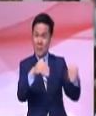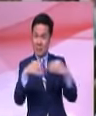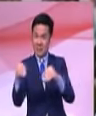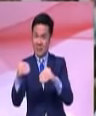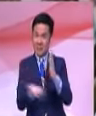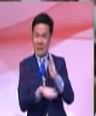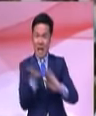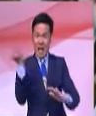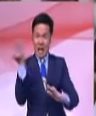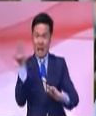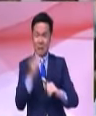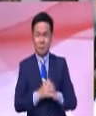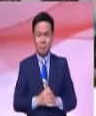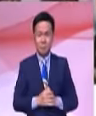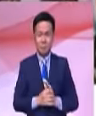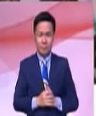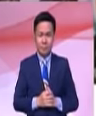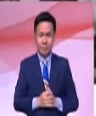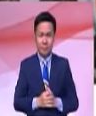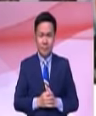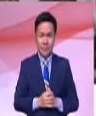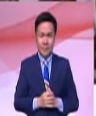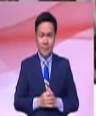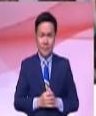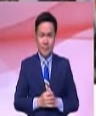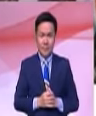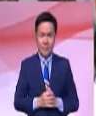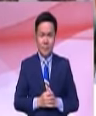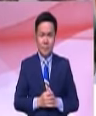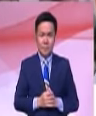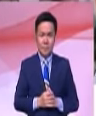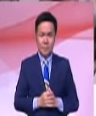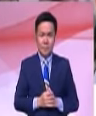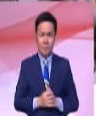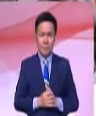ketidakpatuhan, khususnya untuk kadang-kadang.